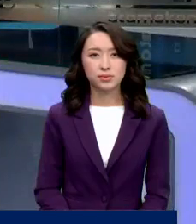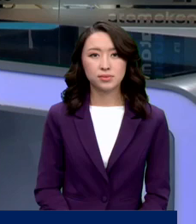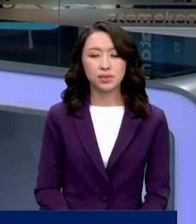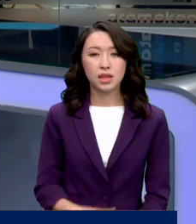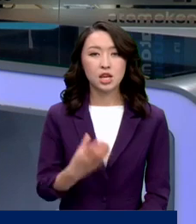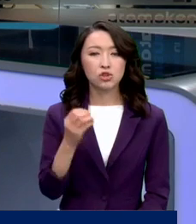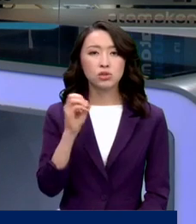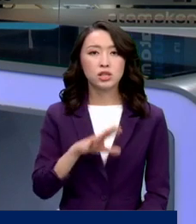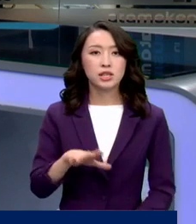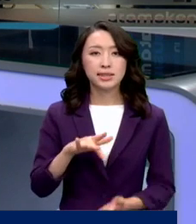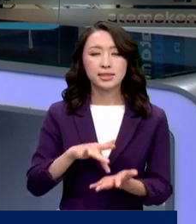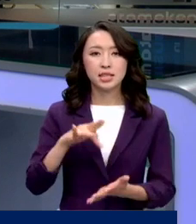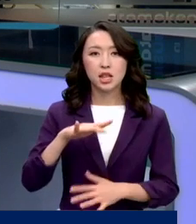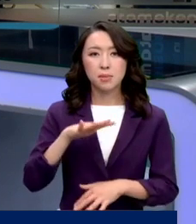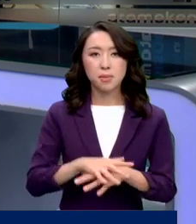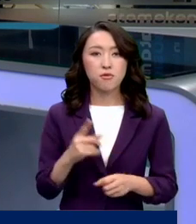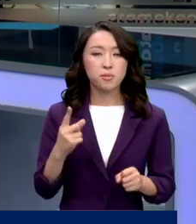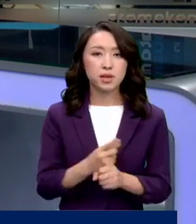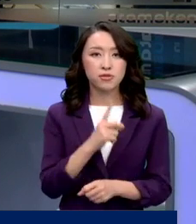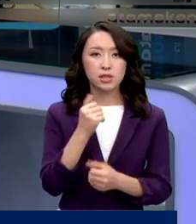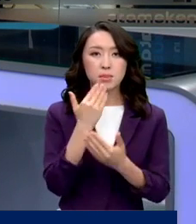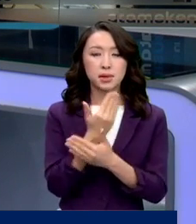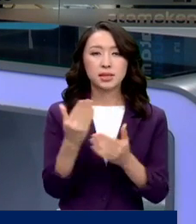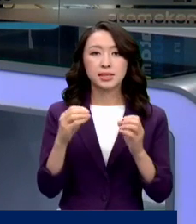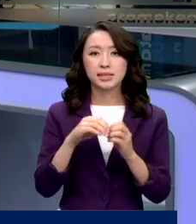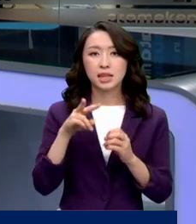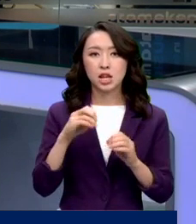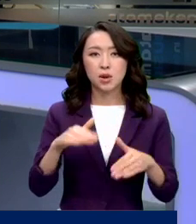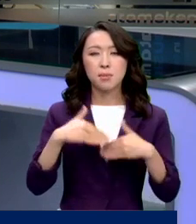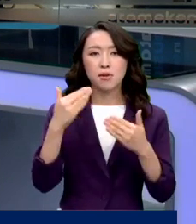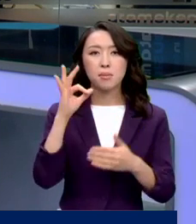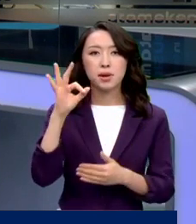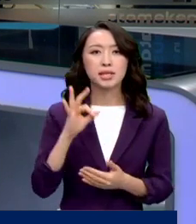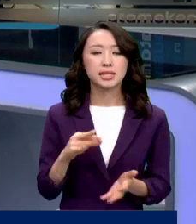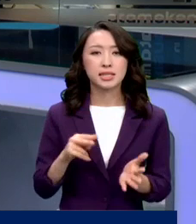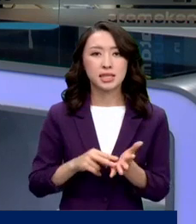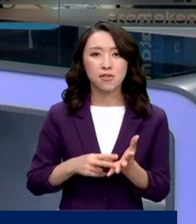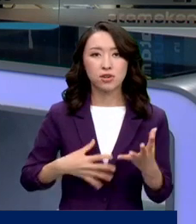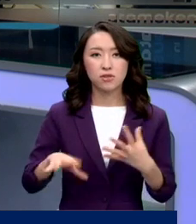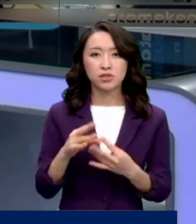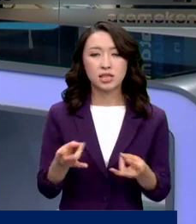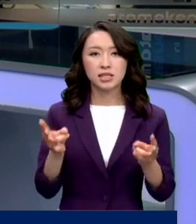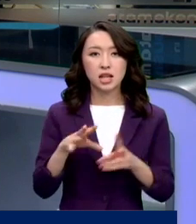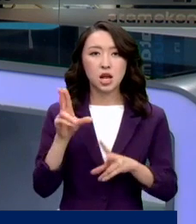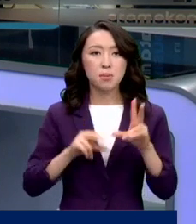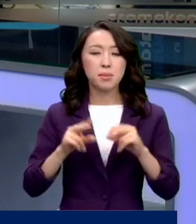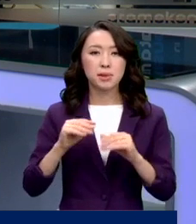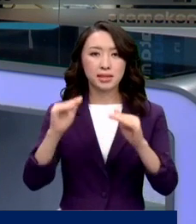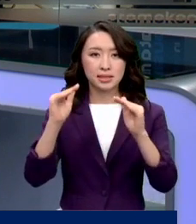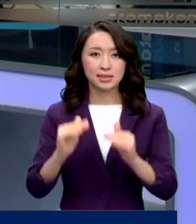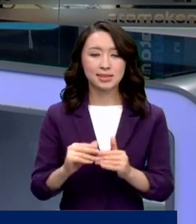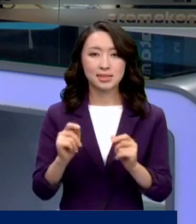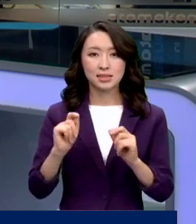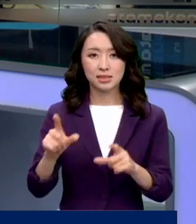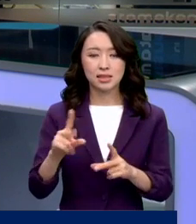Кроме того, Европейский центральный банк впервые за последние 10 лет повысил процентные ставки. Все остальные попытки обуздать инфляцию